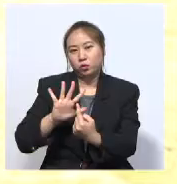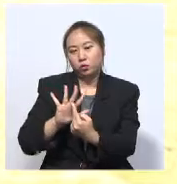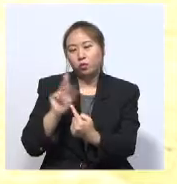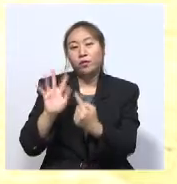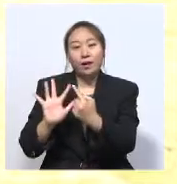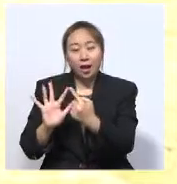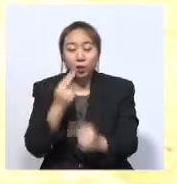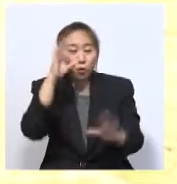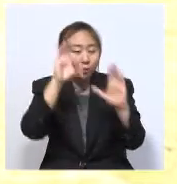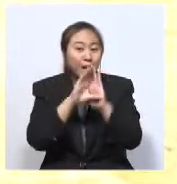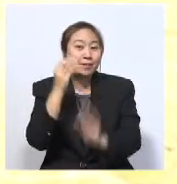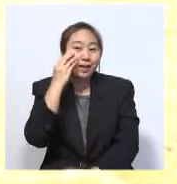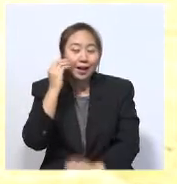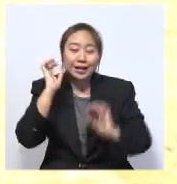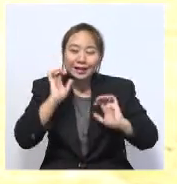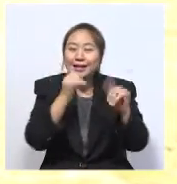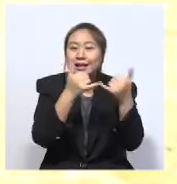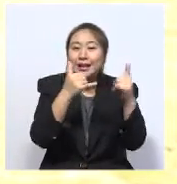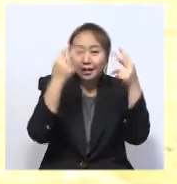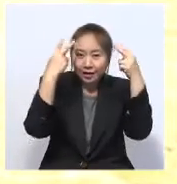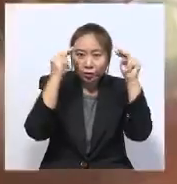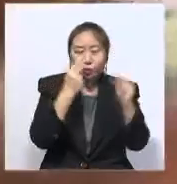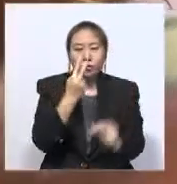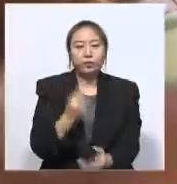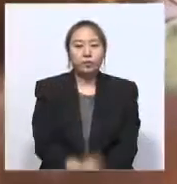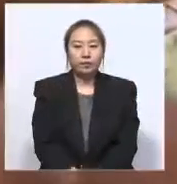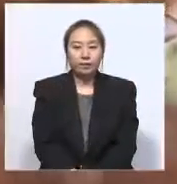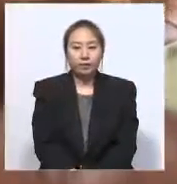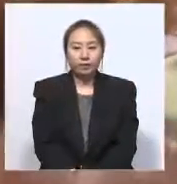ของตัวนี้นะคะได้เล่นกับท่านนายกรัฐมนตรีก่อนค่ะ